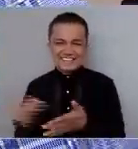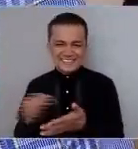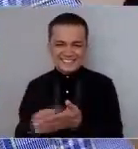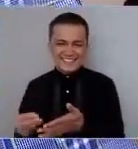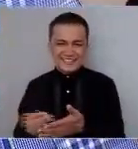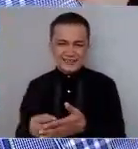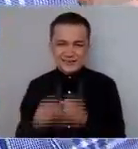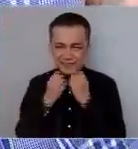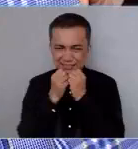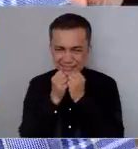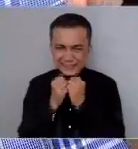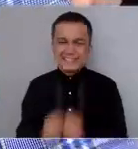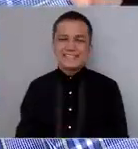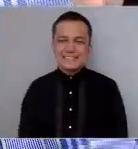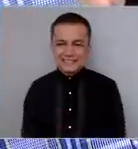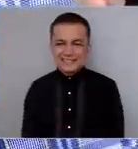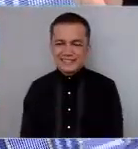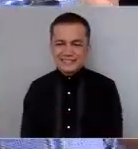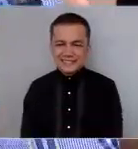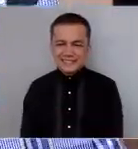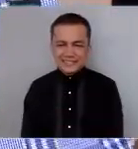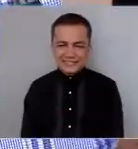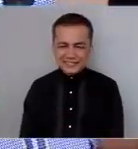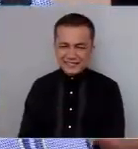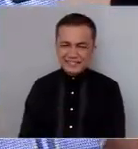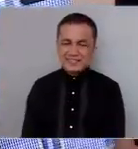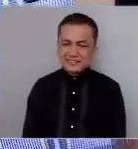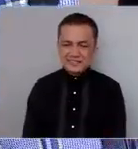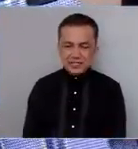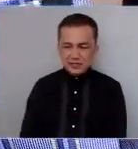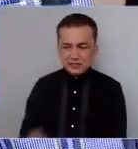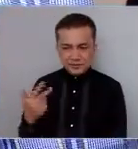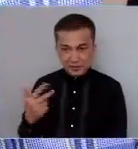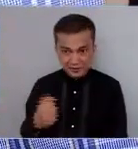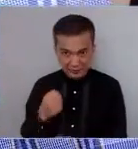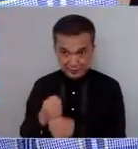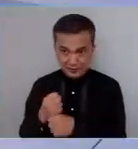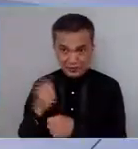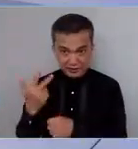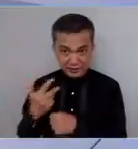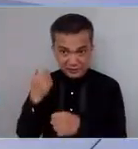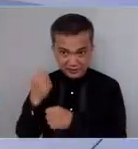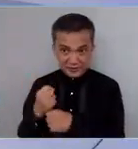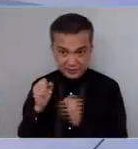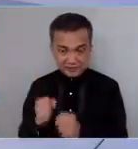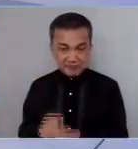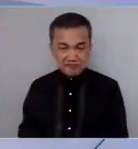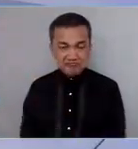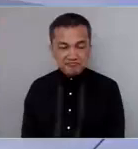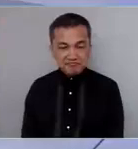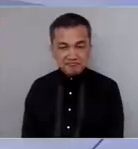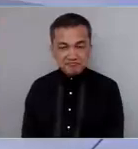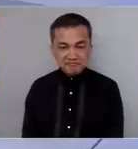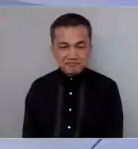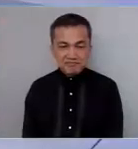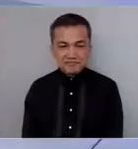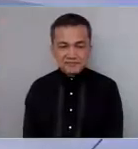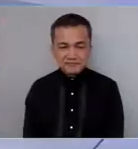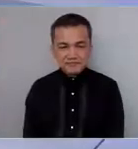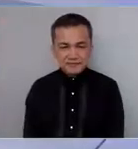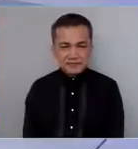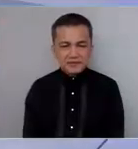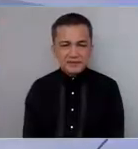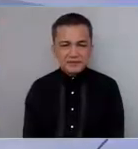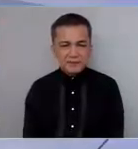masulit. Tama, may hand-me-down. So mga ilang taon kaya yan tatagal? Pati ba yan? Well, normally, ito ay ideal na